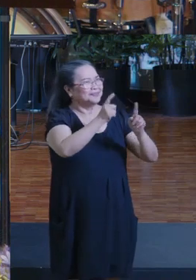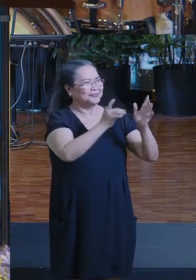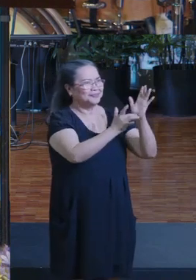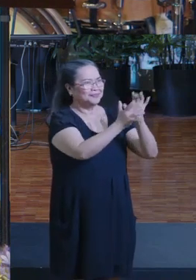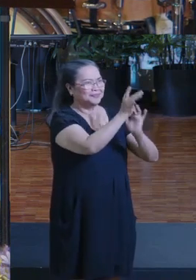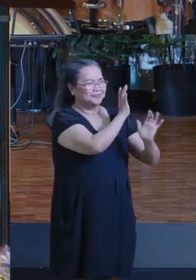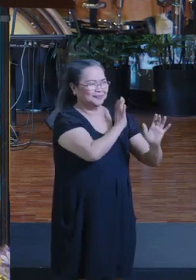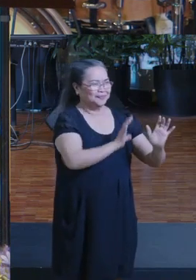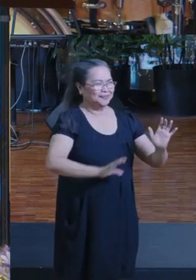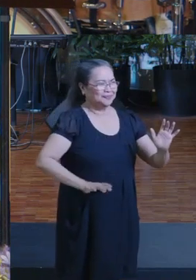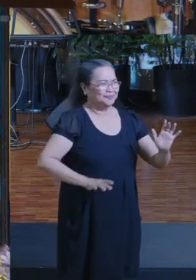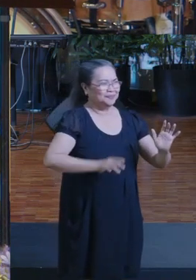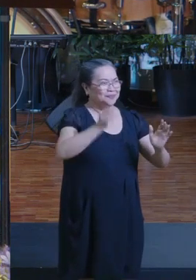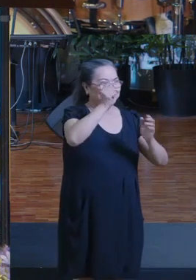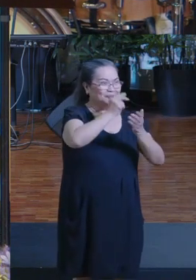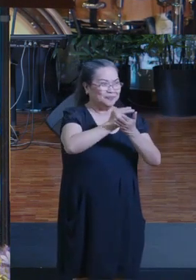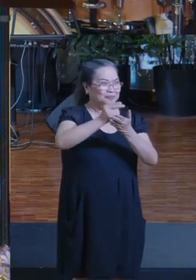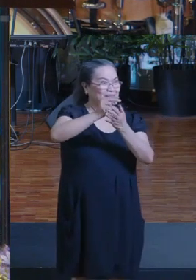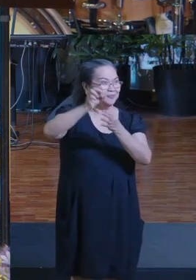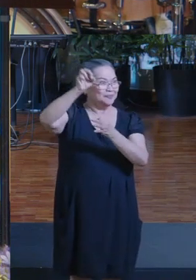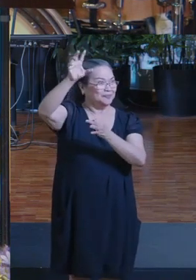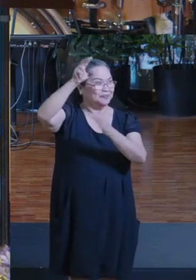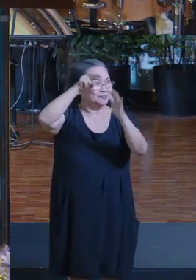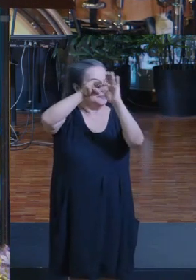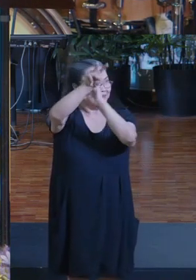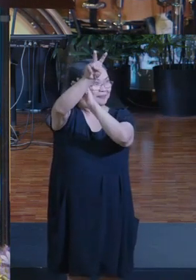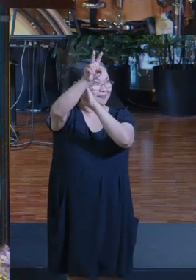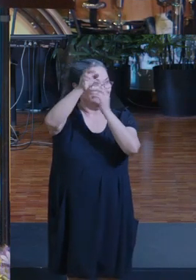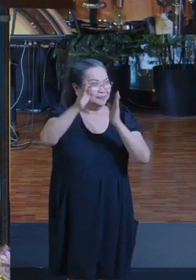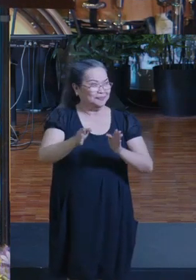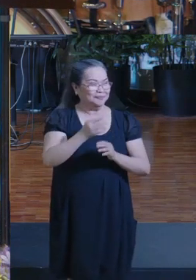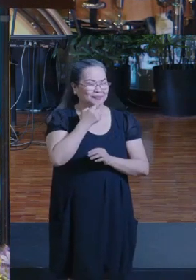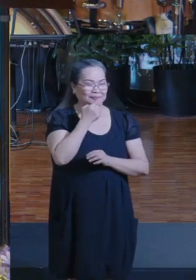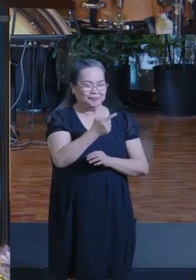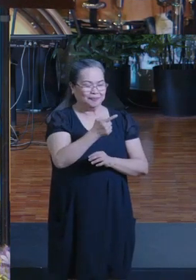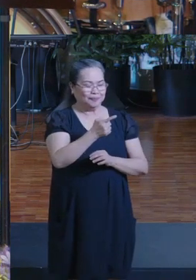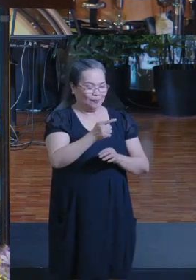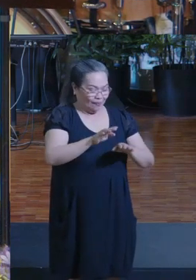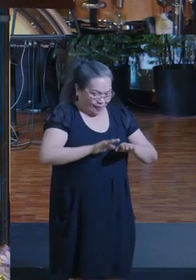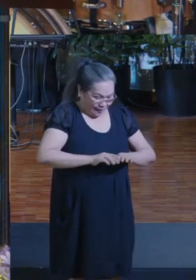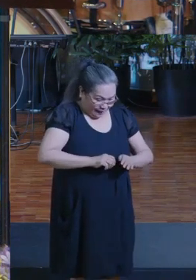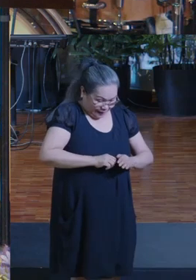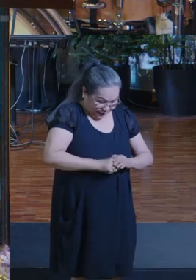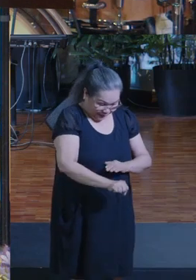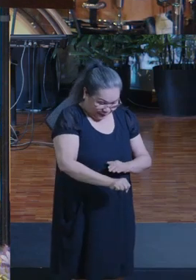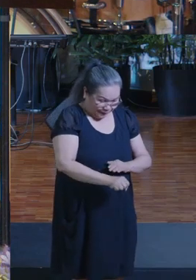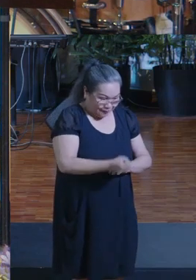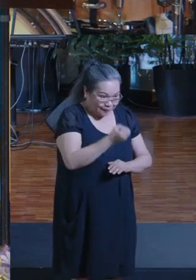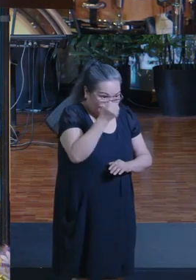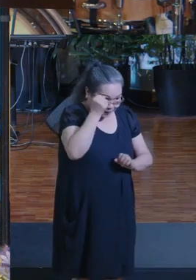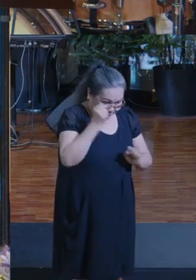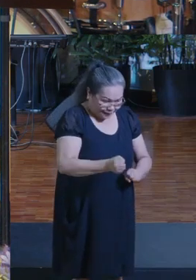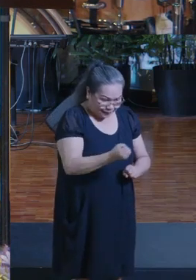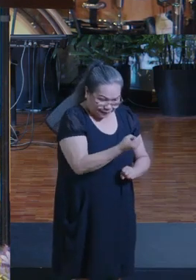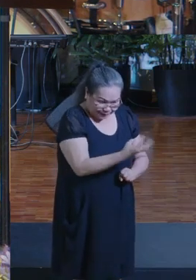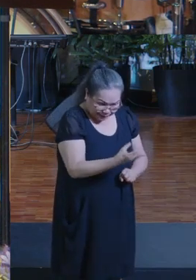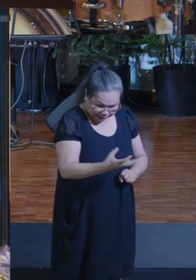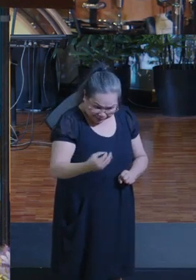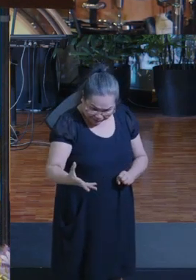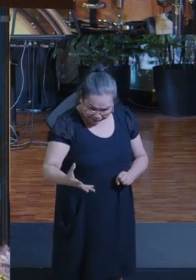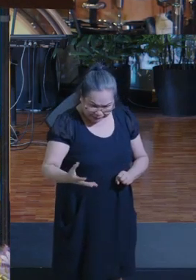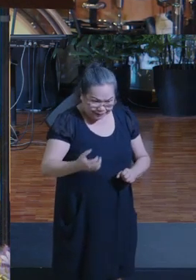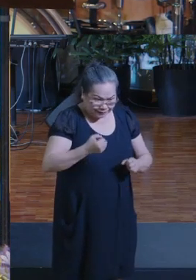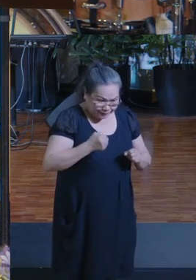sa sinasabi ng Holy Spirit doon sa propeta. Yung offspring pwede maging plural, pwede maging singular.